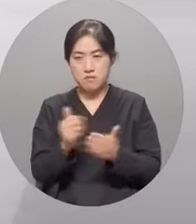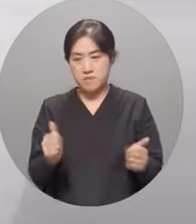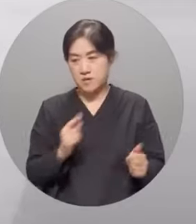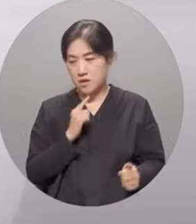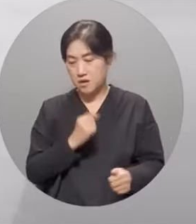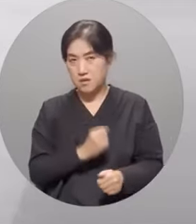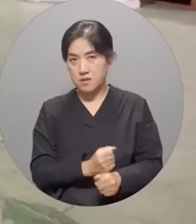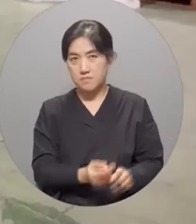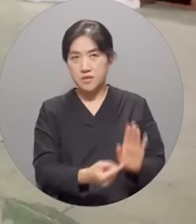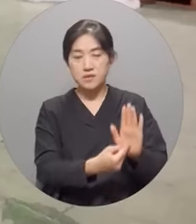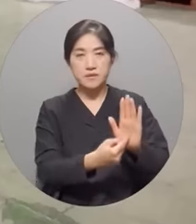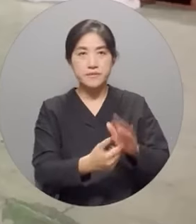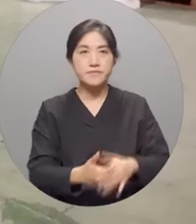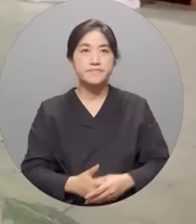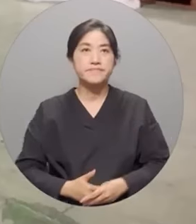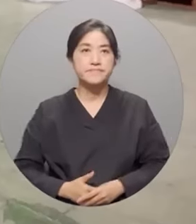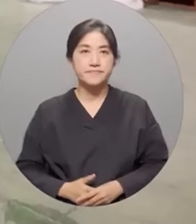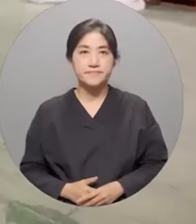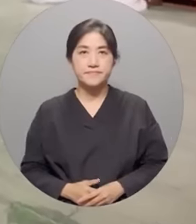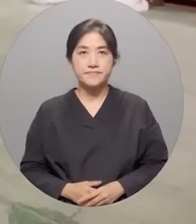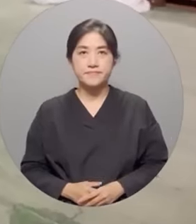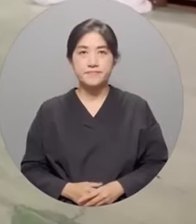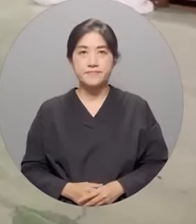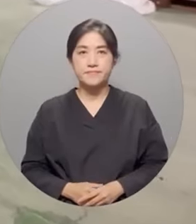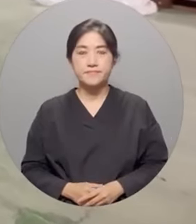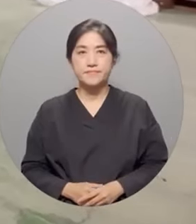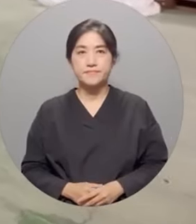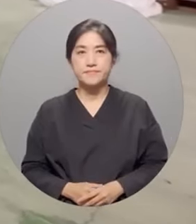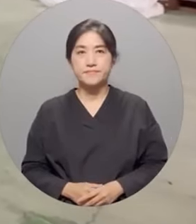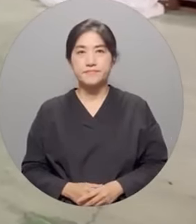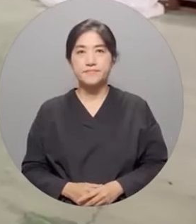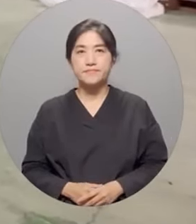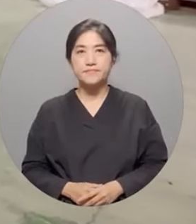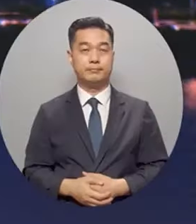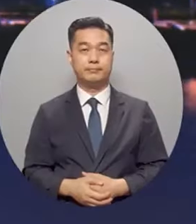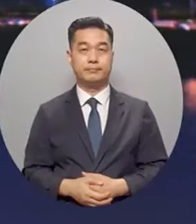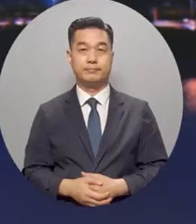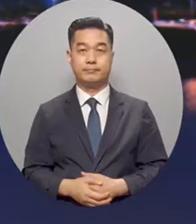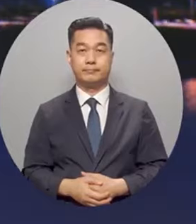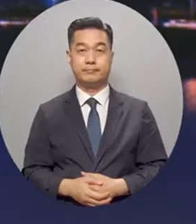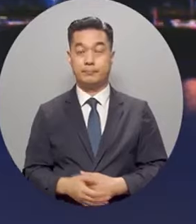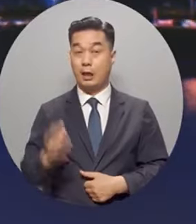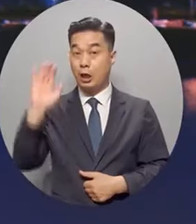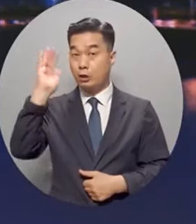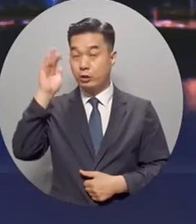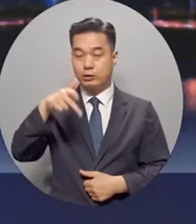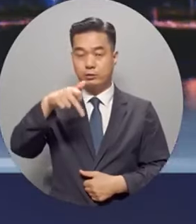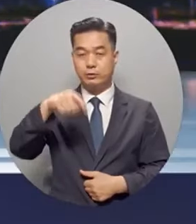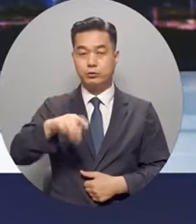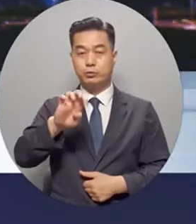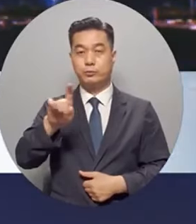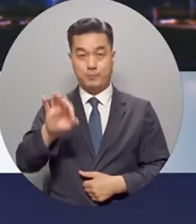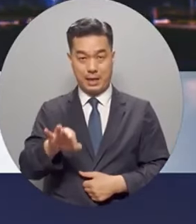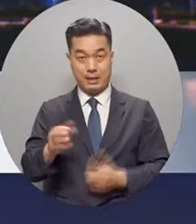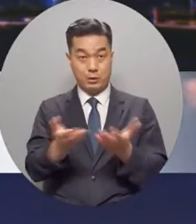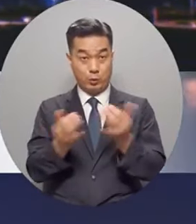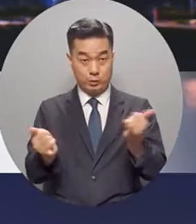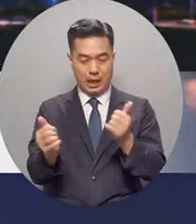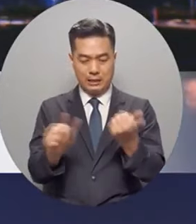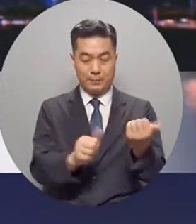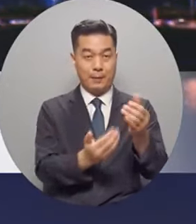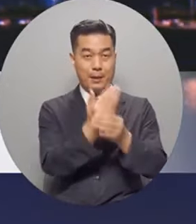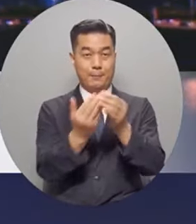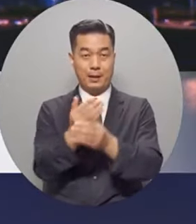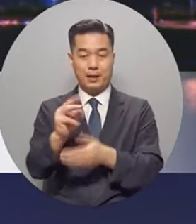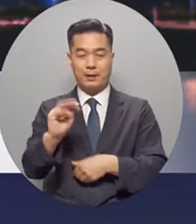법적 조치를 취할 것이라고 밝혔습니다. MBC 뉴스 김우초입니다. 최근 쿠팡 노동자들의 사망이 잇따랐다는 MBC